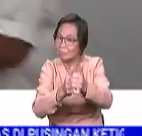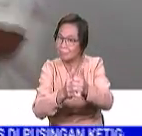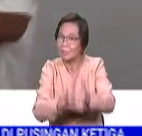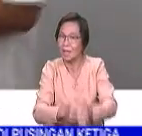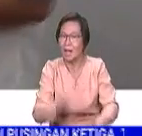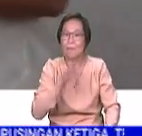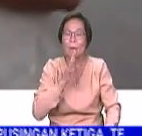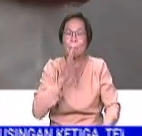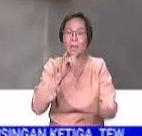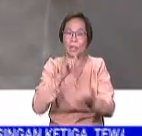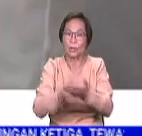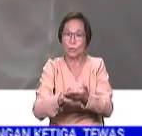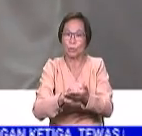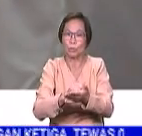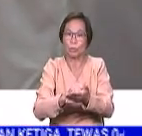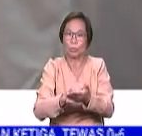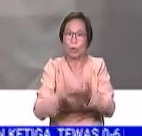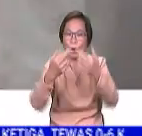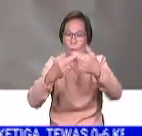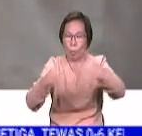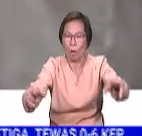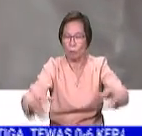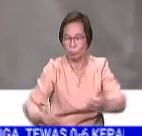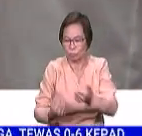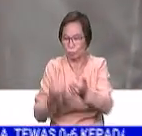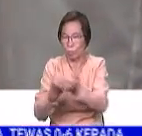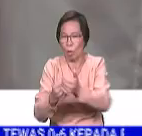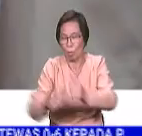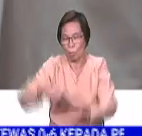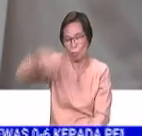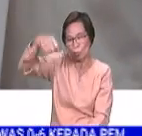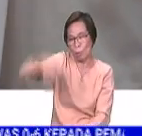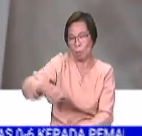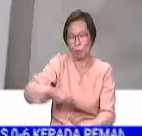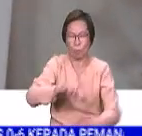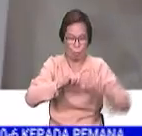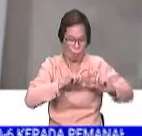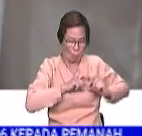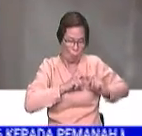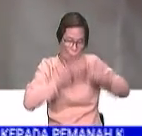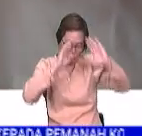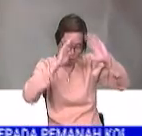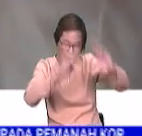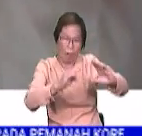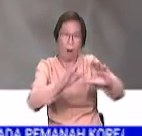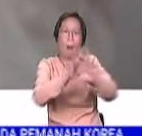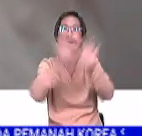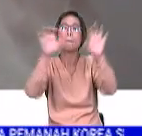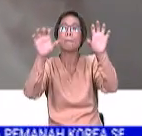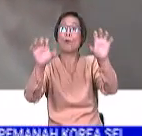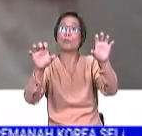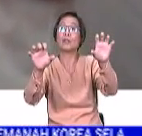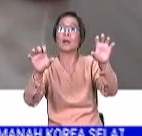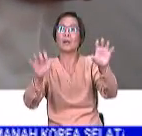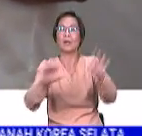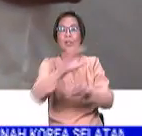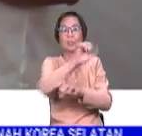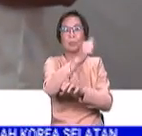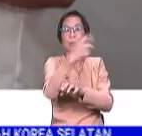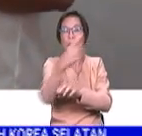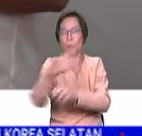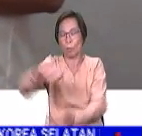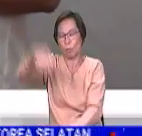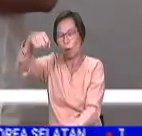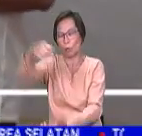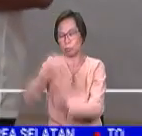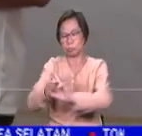Beliau berkata demikian selepas semuanya pulihkan sumbangan bakal prihatin Majlis perbandaran pun Kian sebanyak Rp10.000